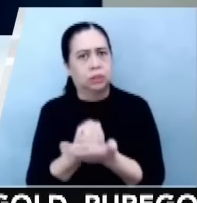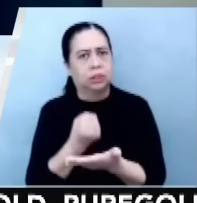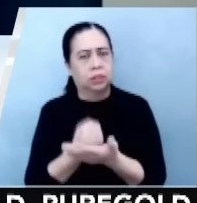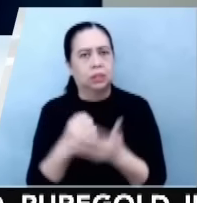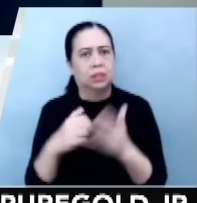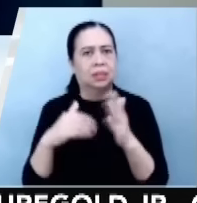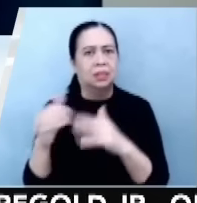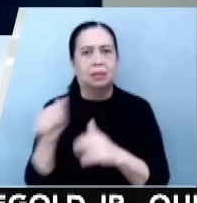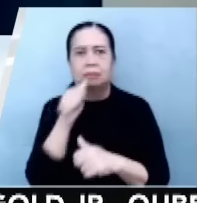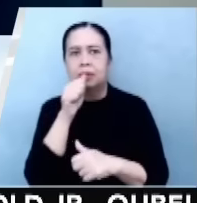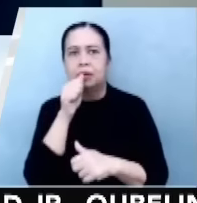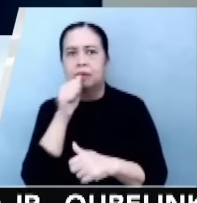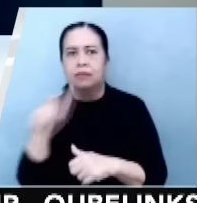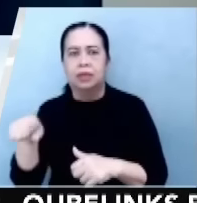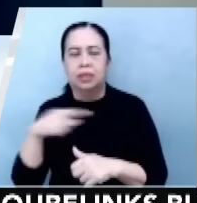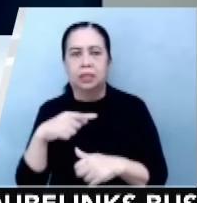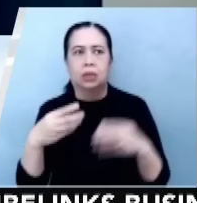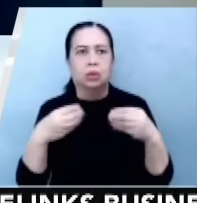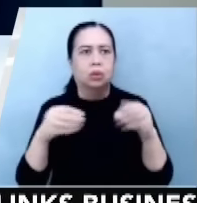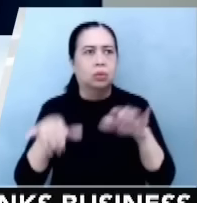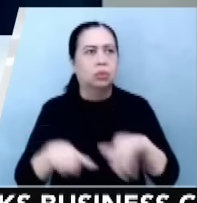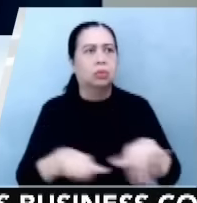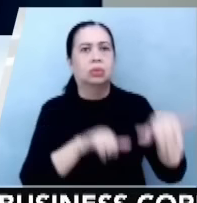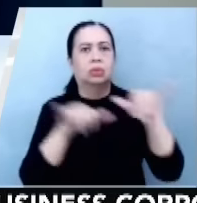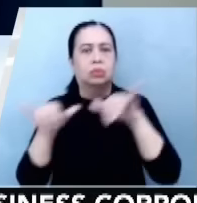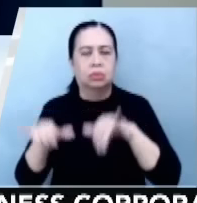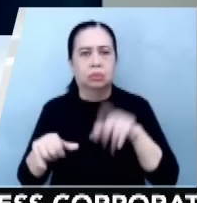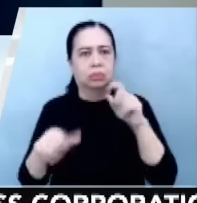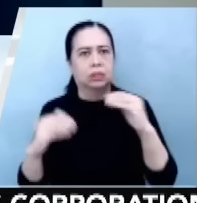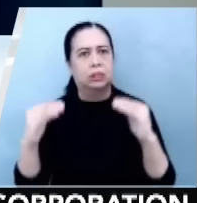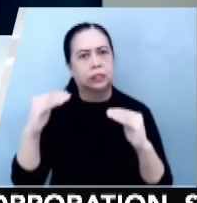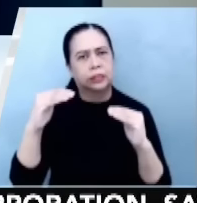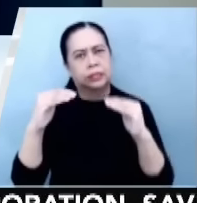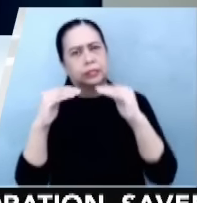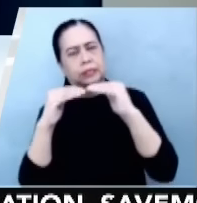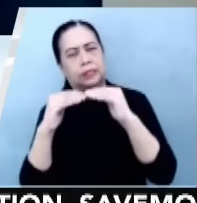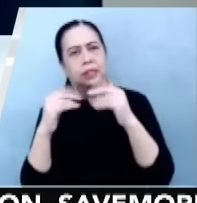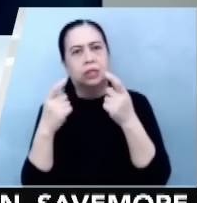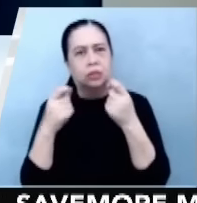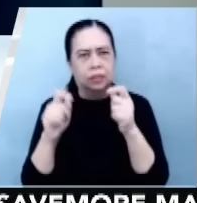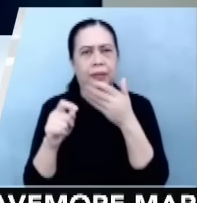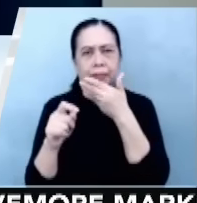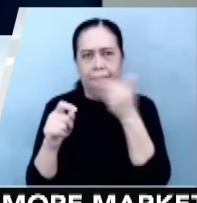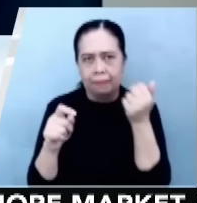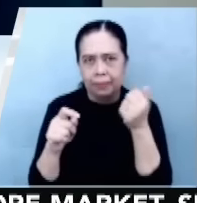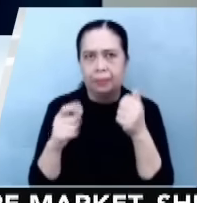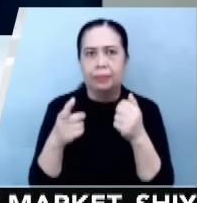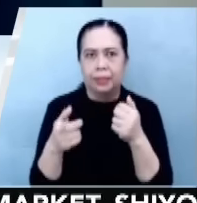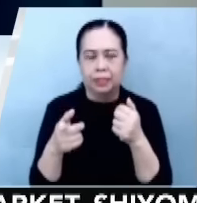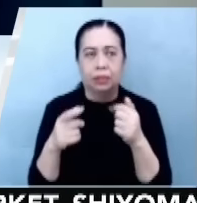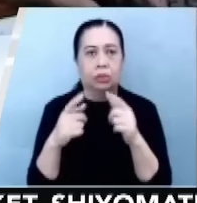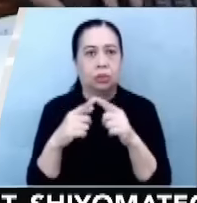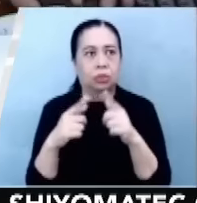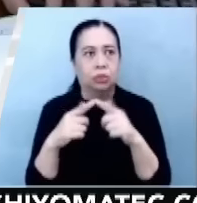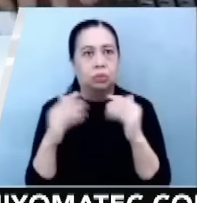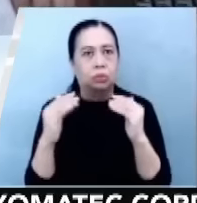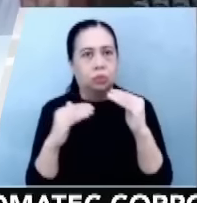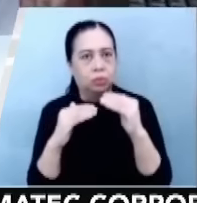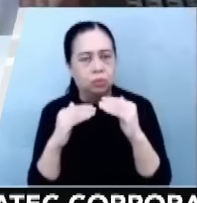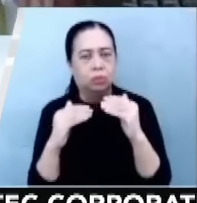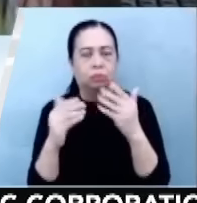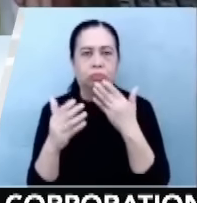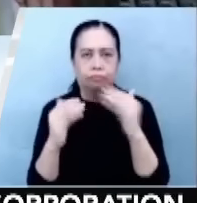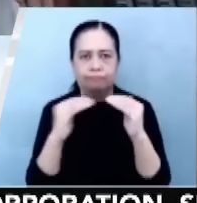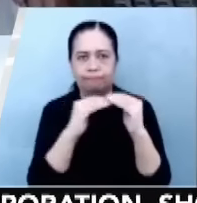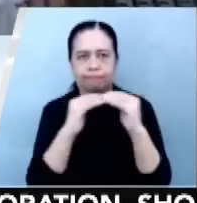rat market private sector so we Tred our best to make it competitive